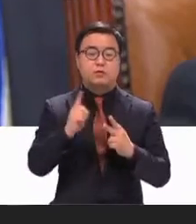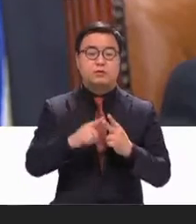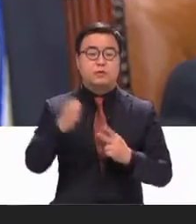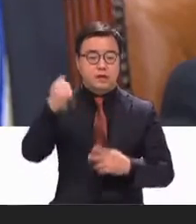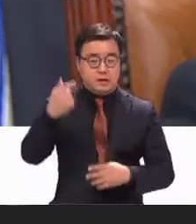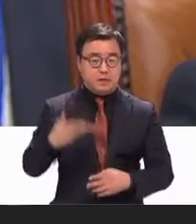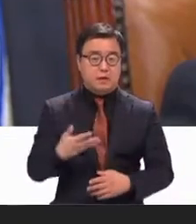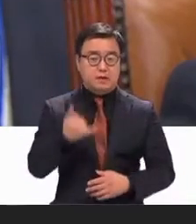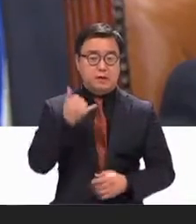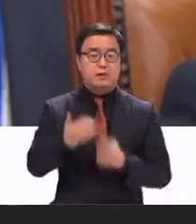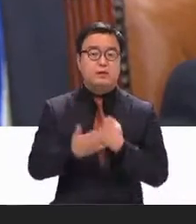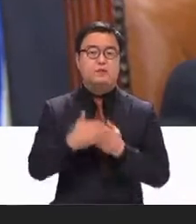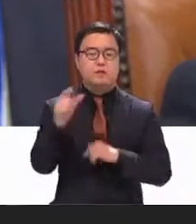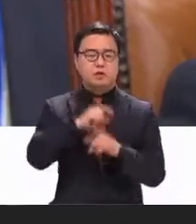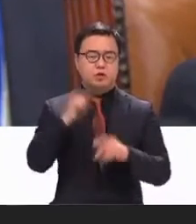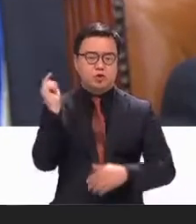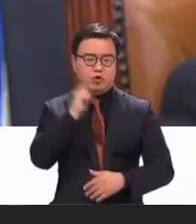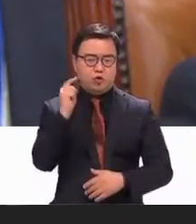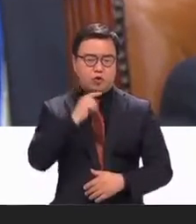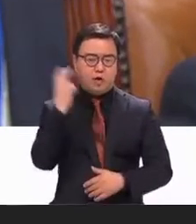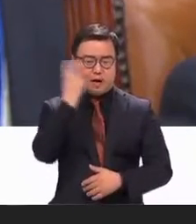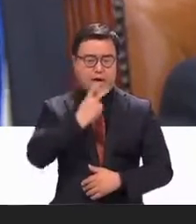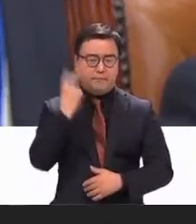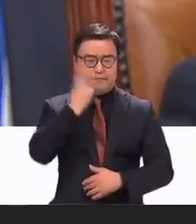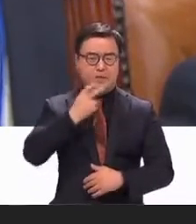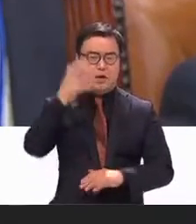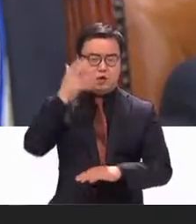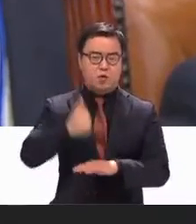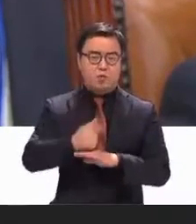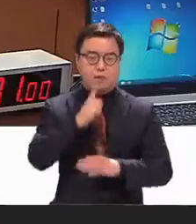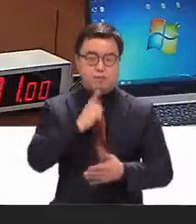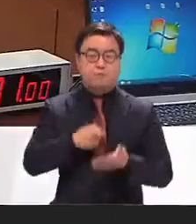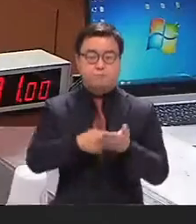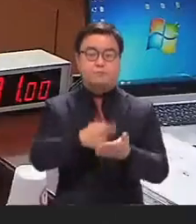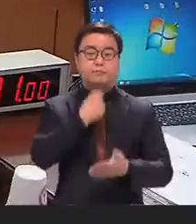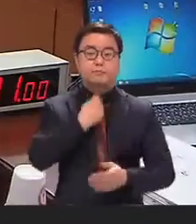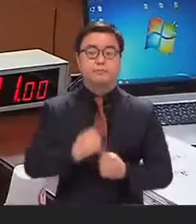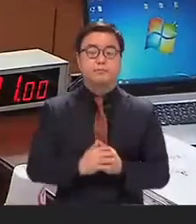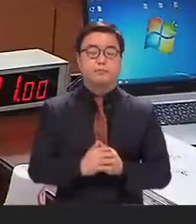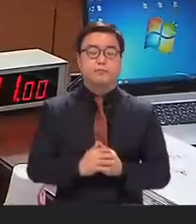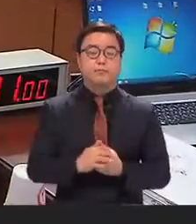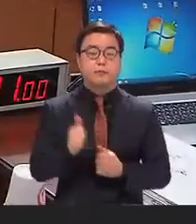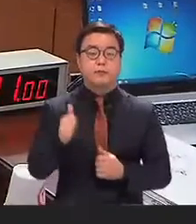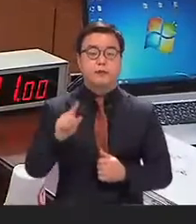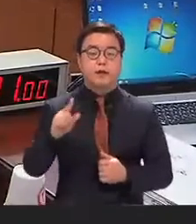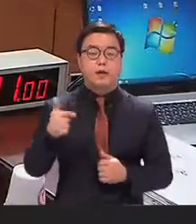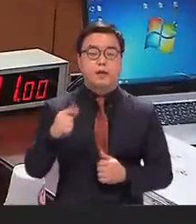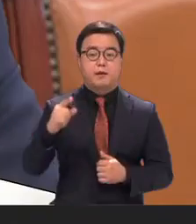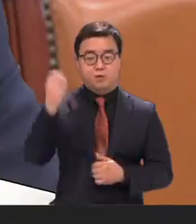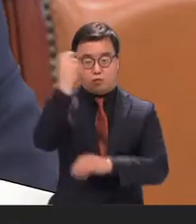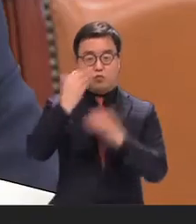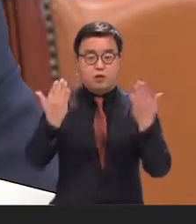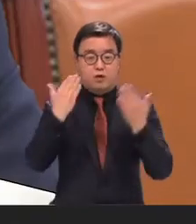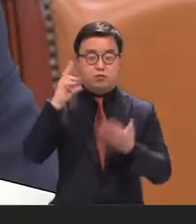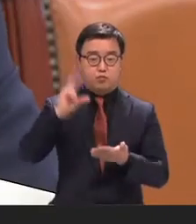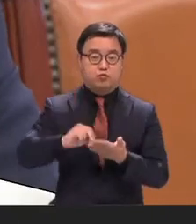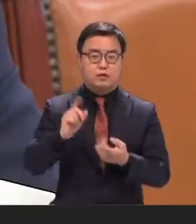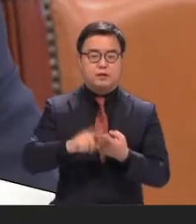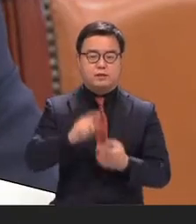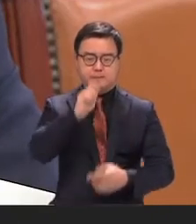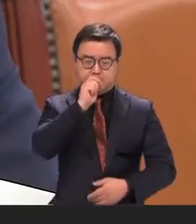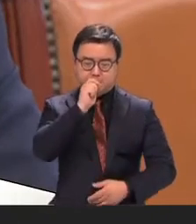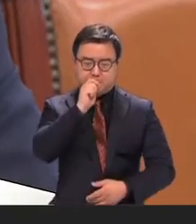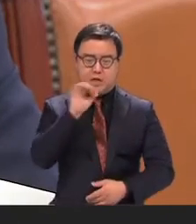철저하게 감사를 해서 결과를 보고 드리도록 하고. 한화고 문제에 대해 침묵으로 일관하던 여당